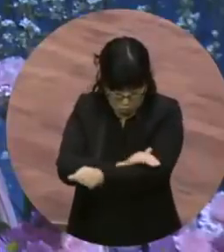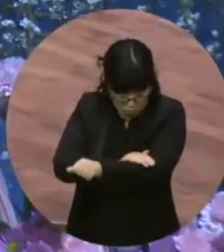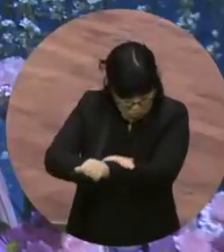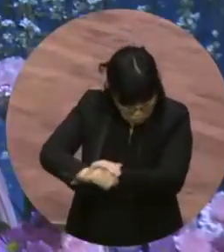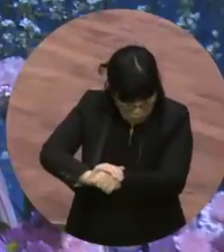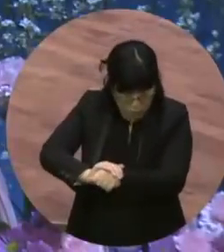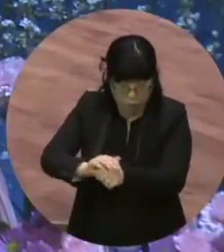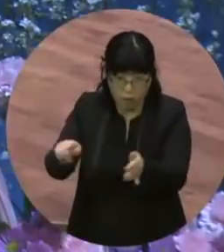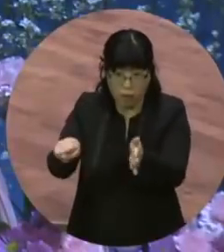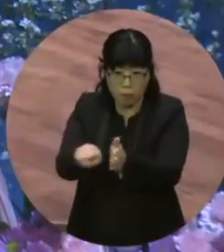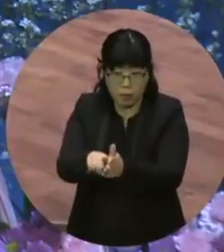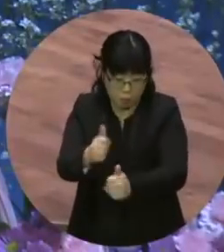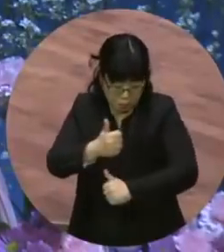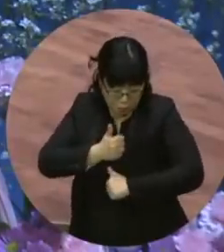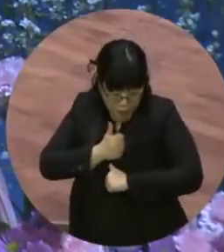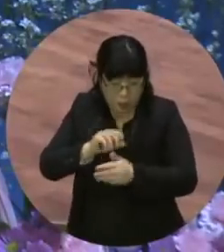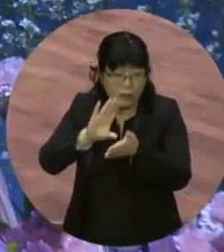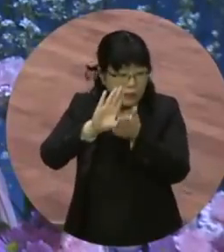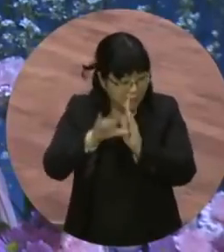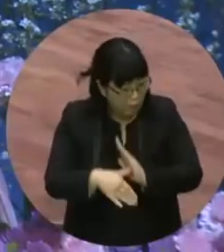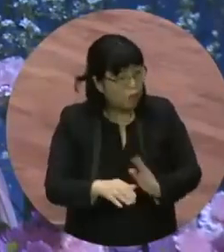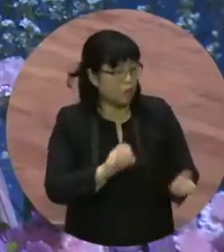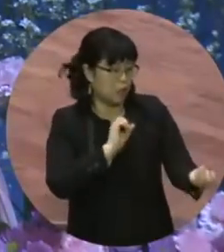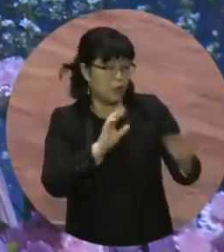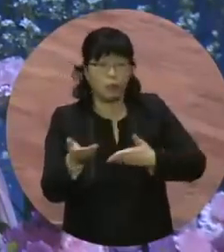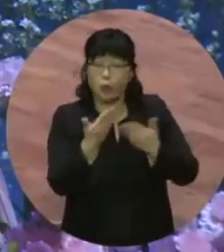축복으로 인도하셨습니다.